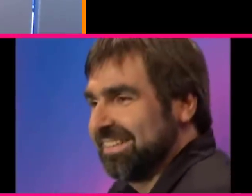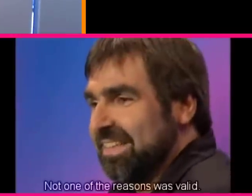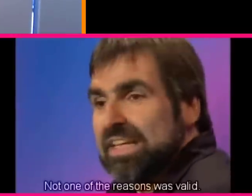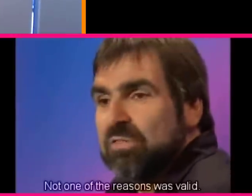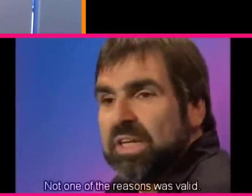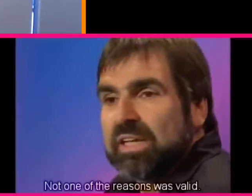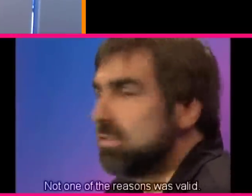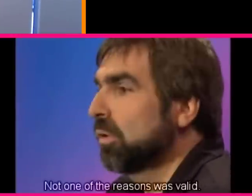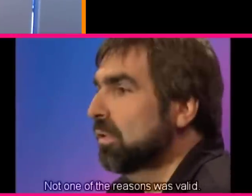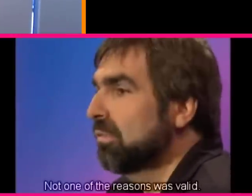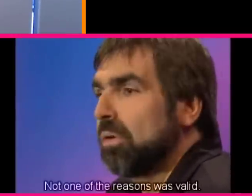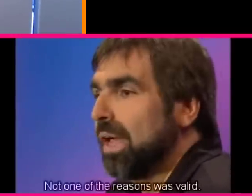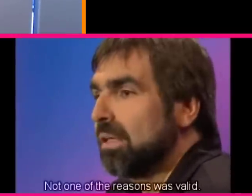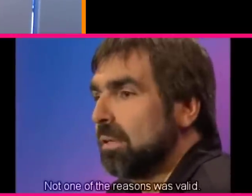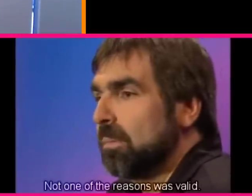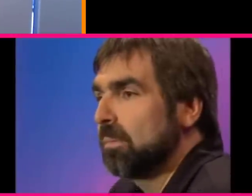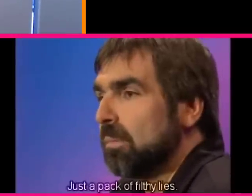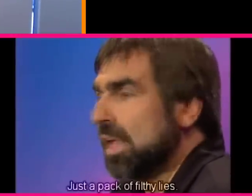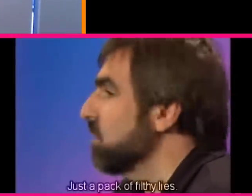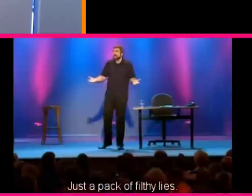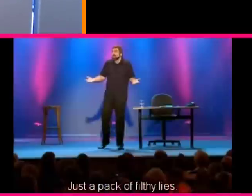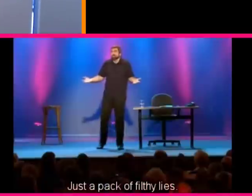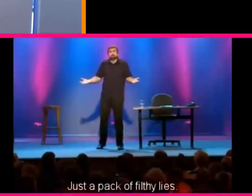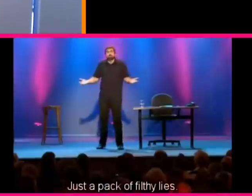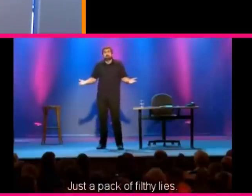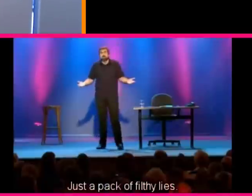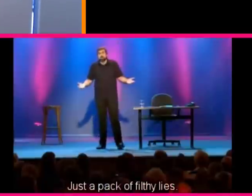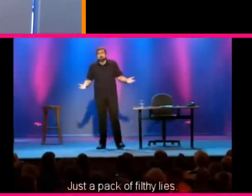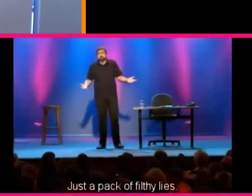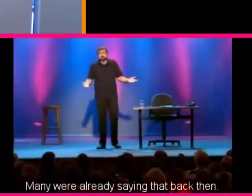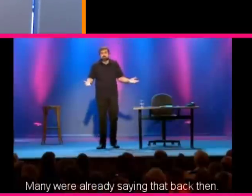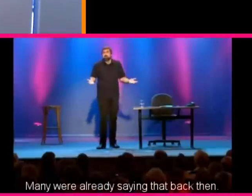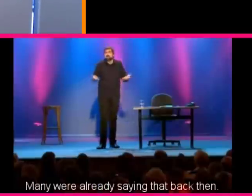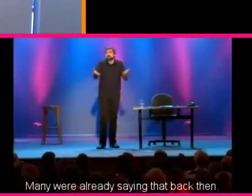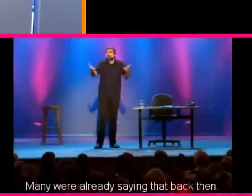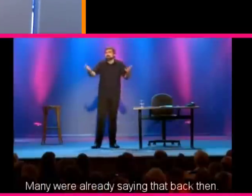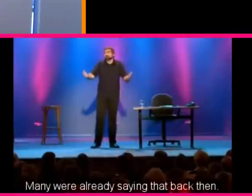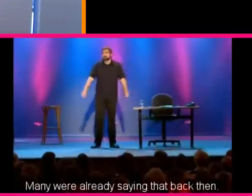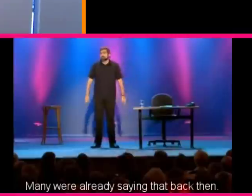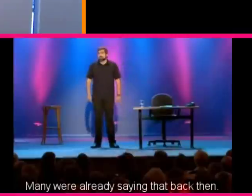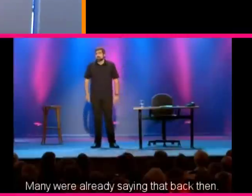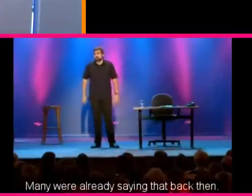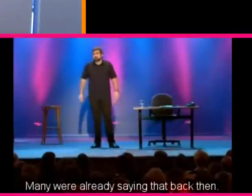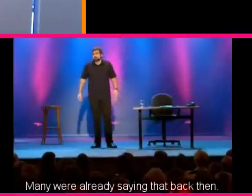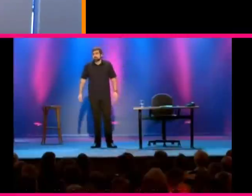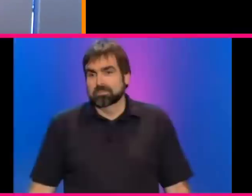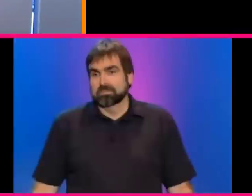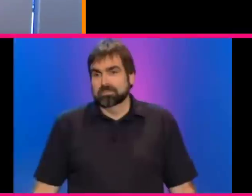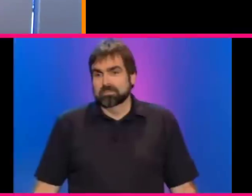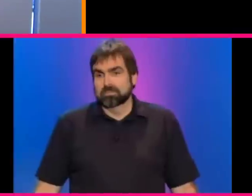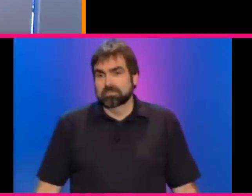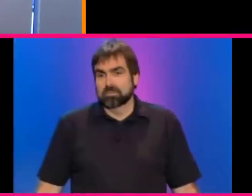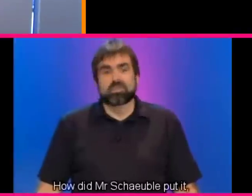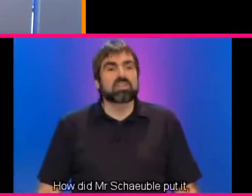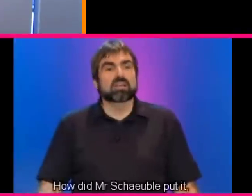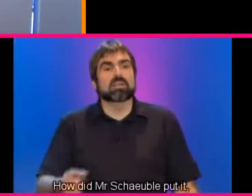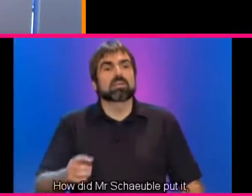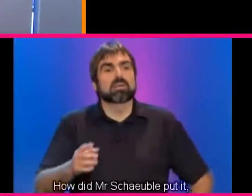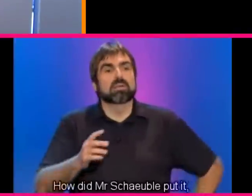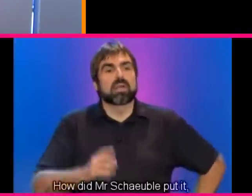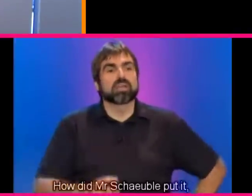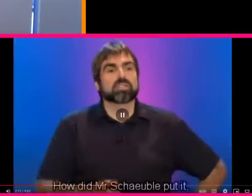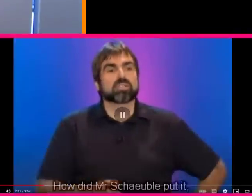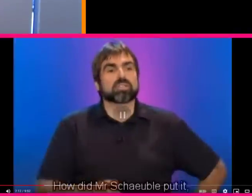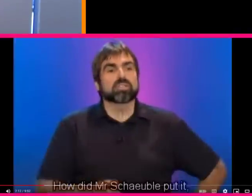den ganzen gründen war korrekt es war alles erstunken erlogen viele haben das damals schon gesagt wie sagte